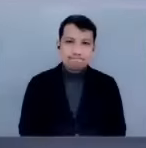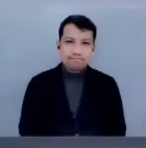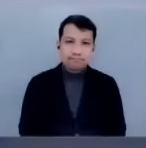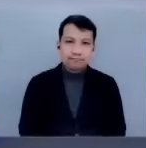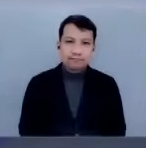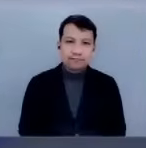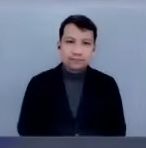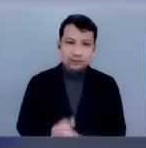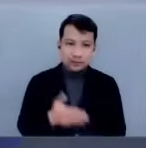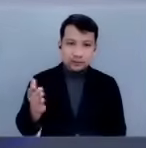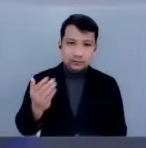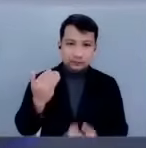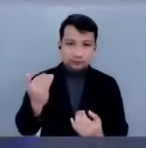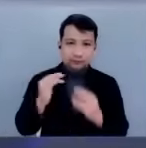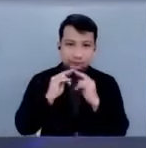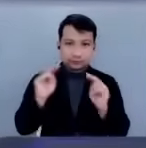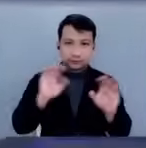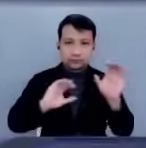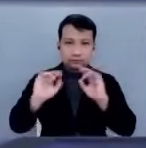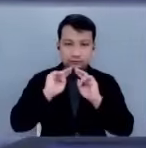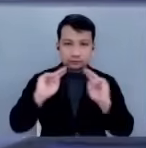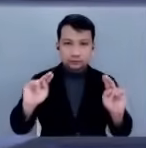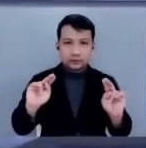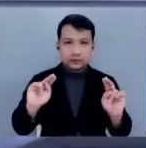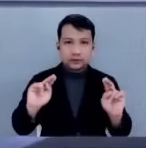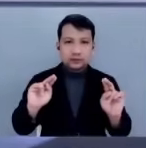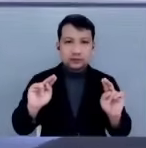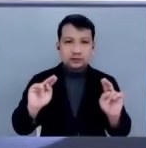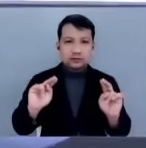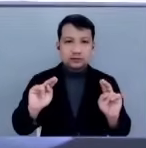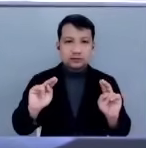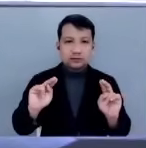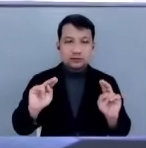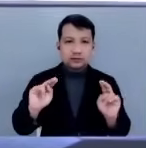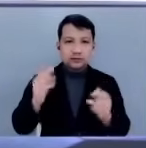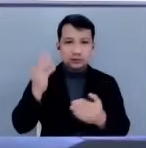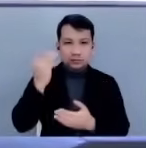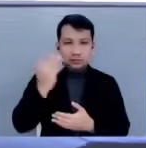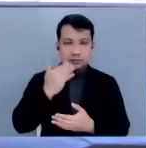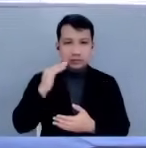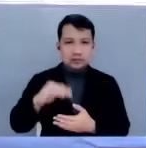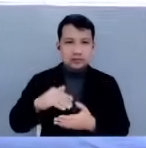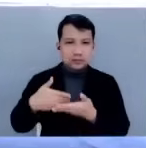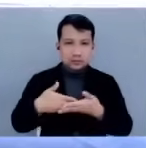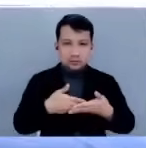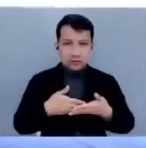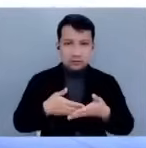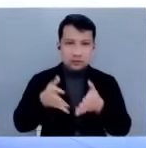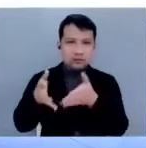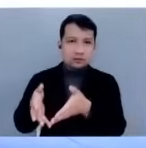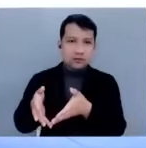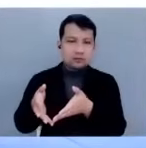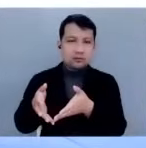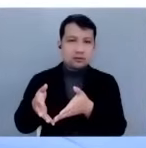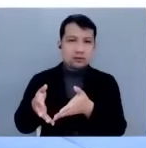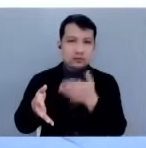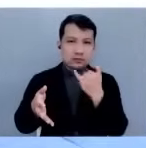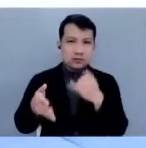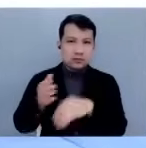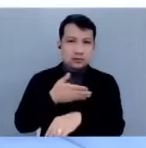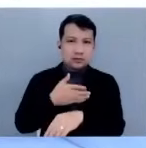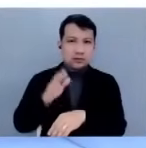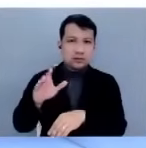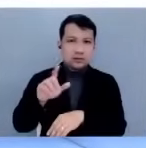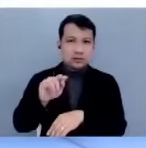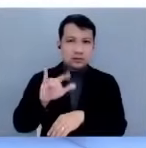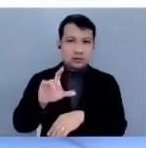Showbiz tonight na tayo. Bad blood ang Swifties dahil sa sanggol na inilapag sa sahig habang nagko-concert si Taylor Swift